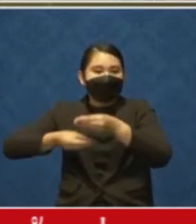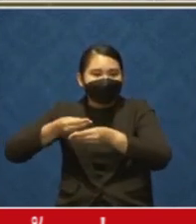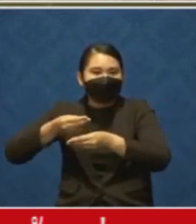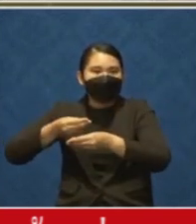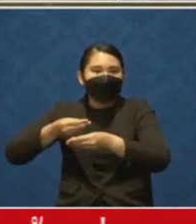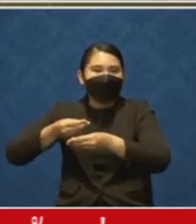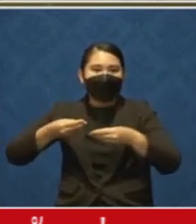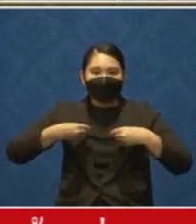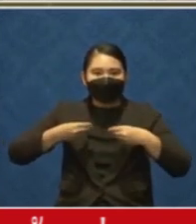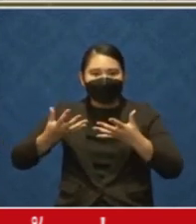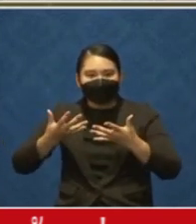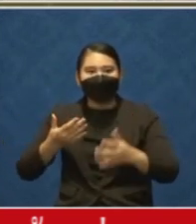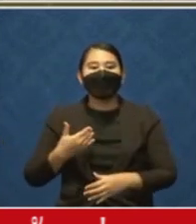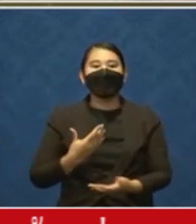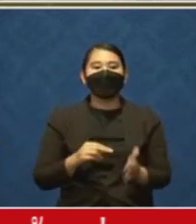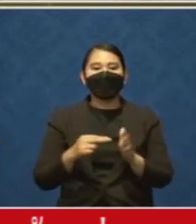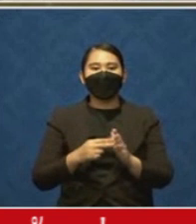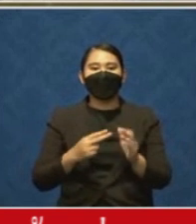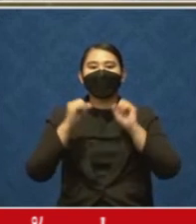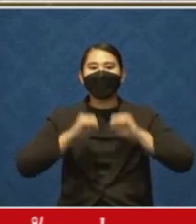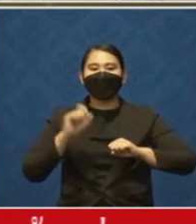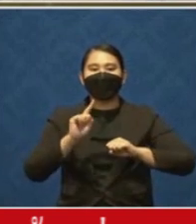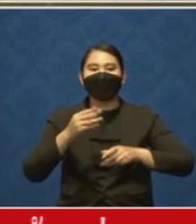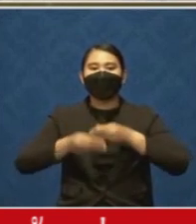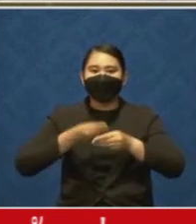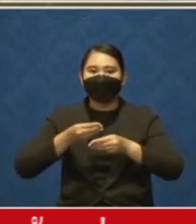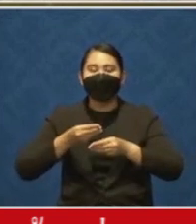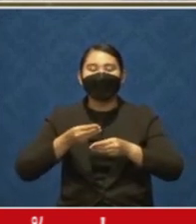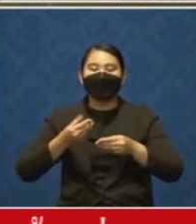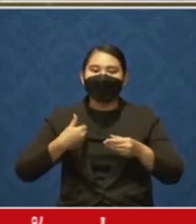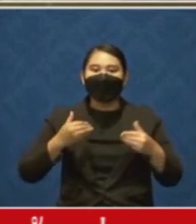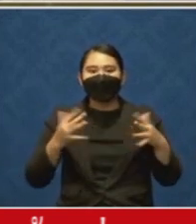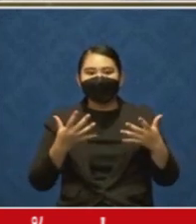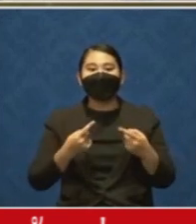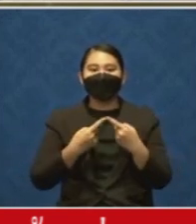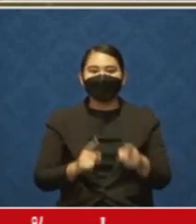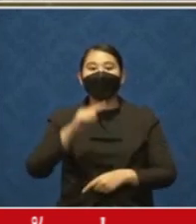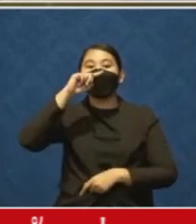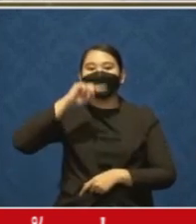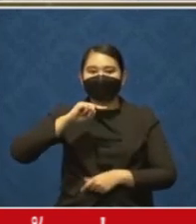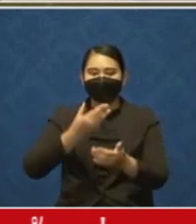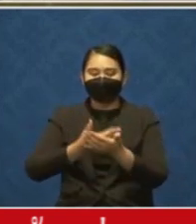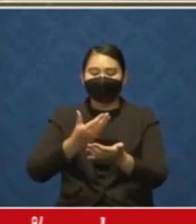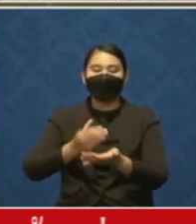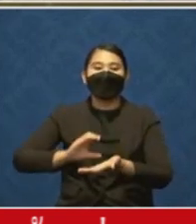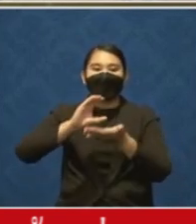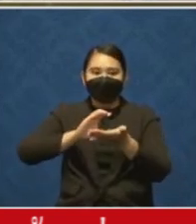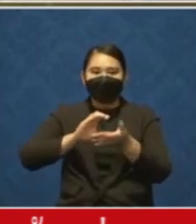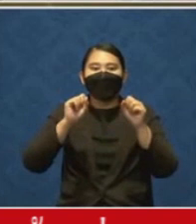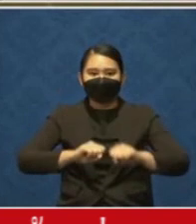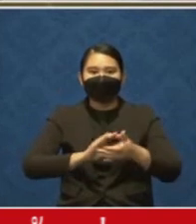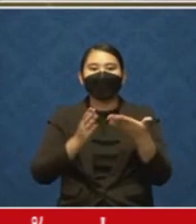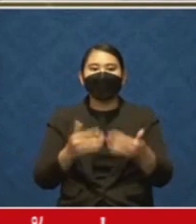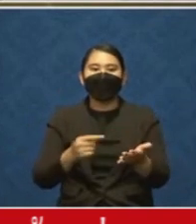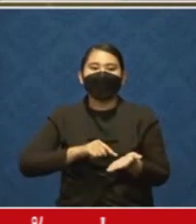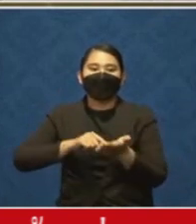งๆว่ารัฐบาลอเมริกาเนี่ยเขาจะตัดสินใจยังไงเขาจะขายให้เราไหมแต่เราเนี่ยไปตั้งงบประมาณเรียบร้อยแล้วครับส